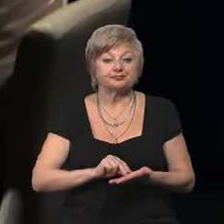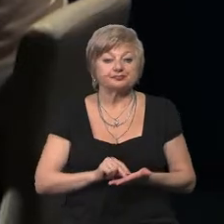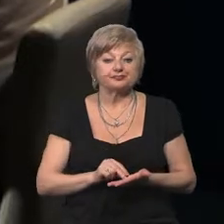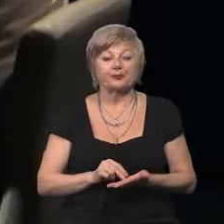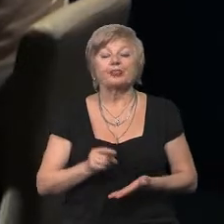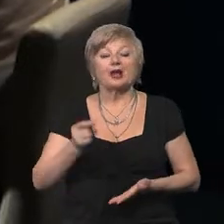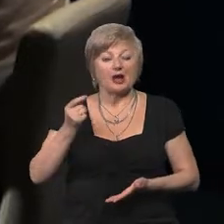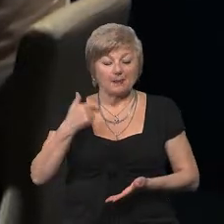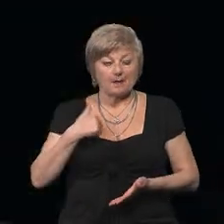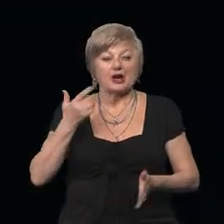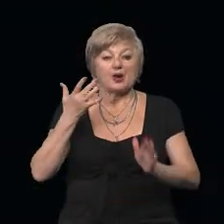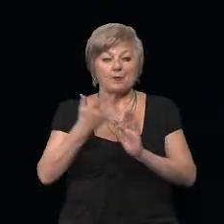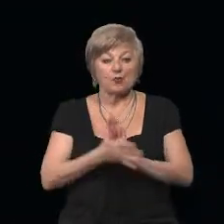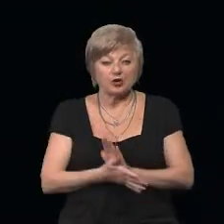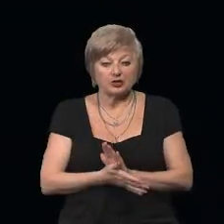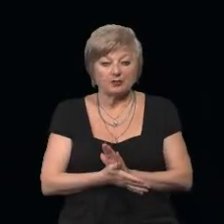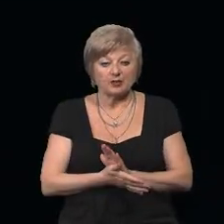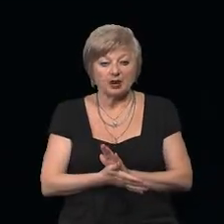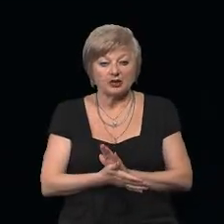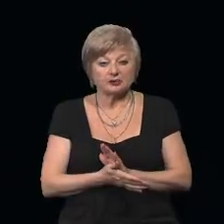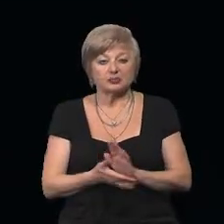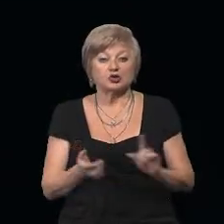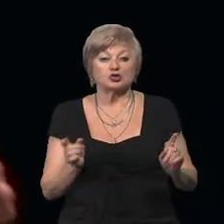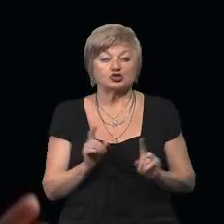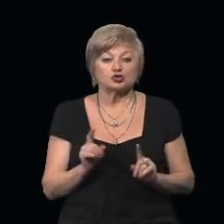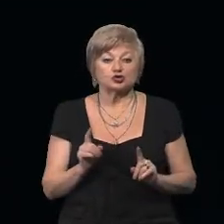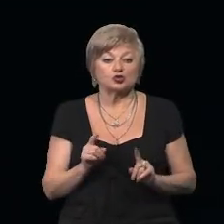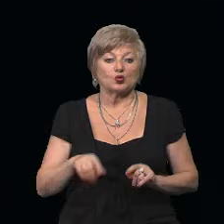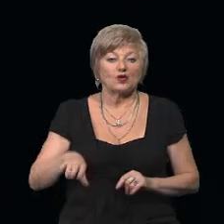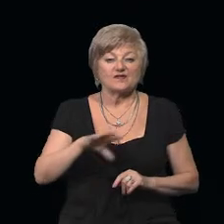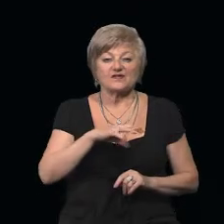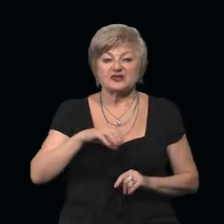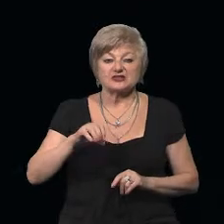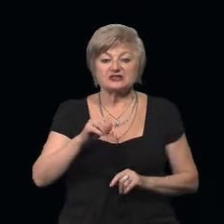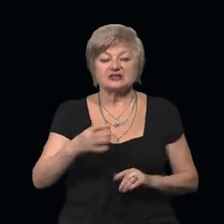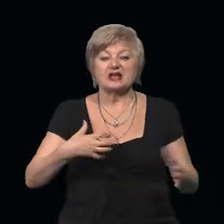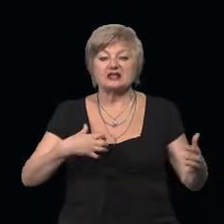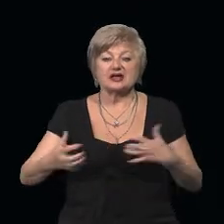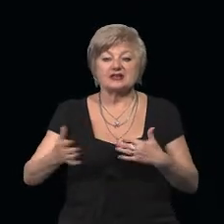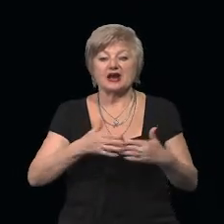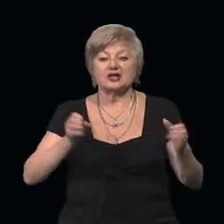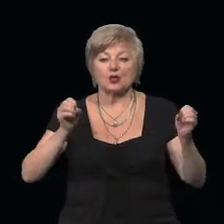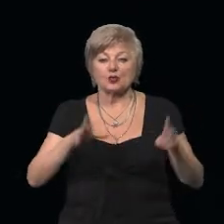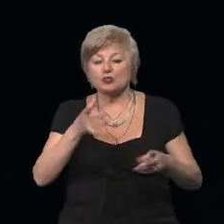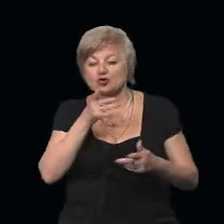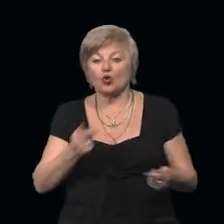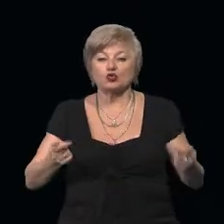зрозумів, то плюсы в тому, що ти і ну, всі буквально театральні професії